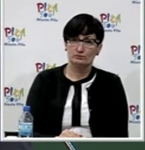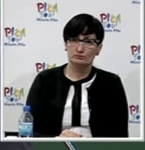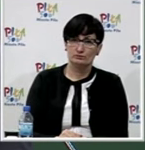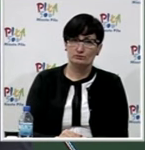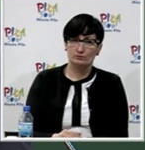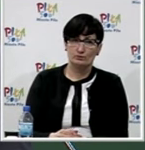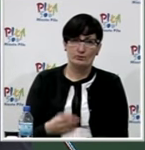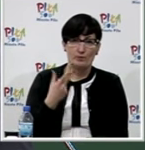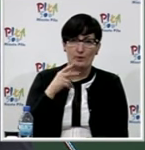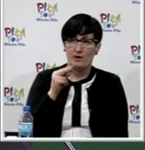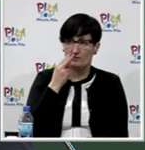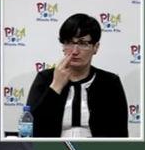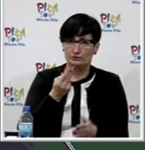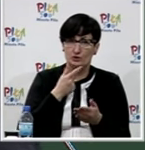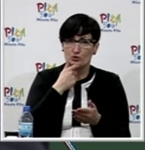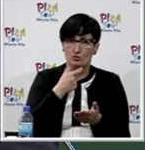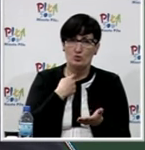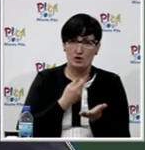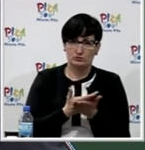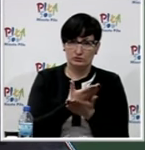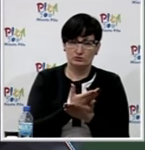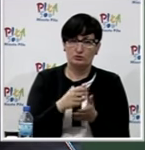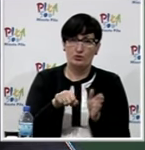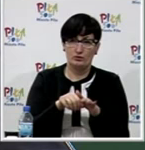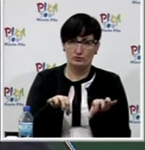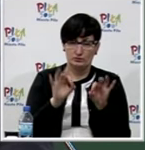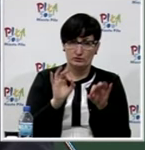Nie widzę zgłoszeń, możemy przystąpić do głosowania.